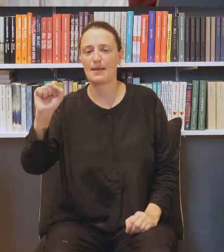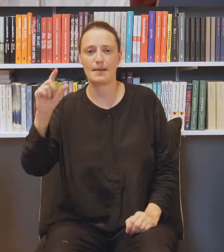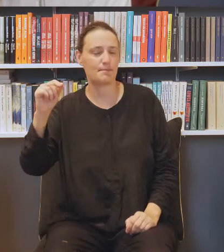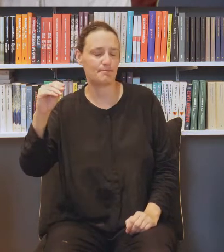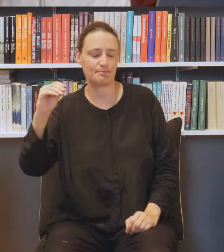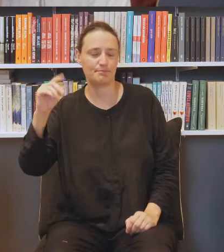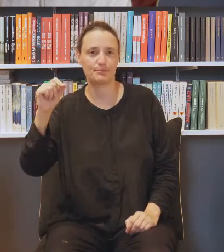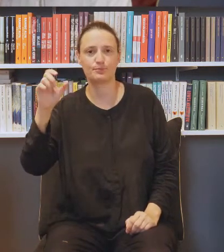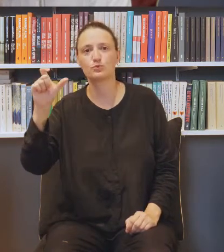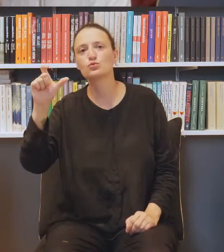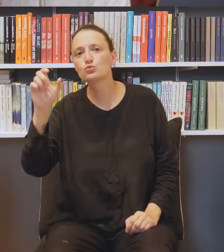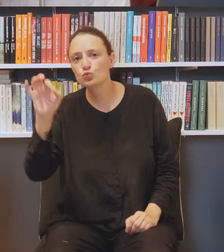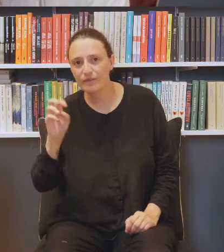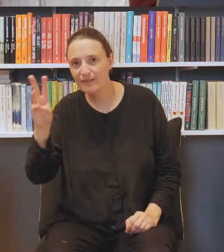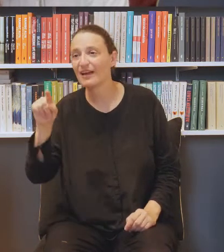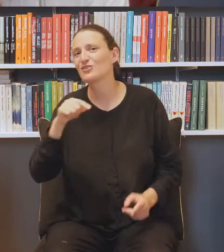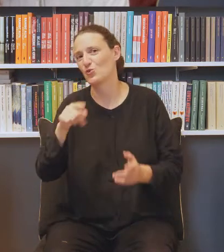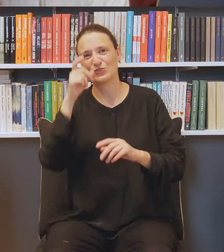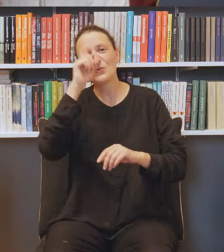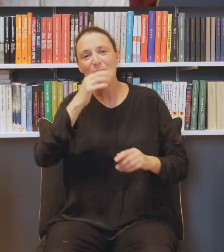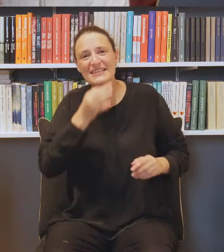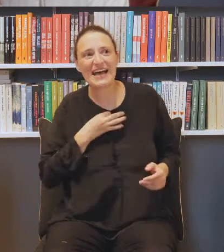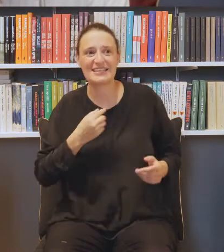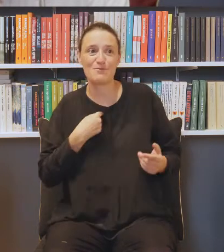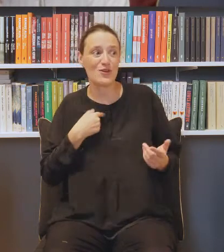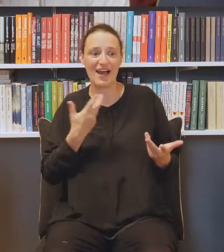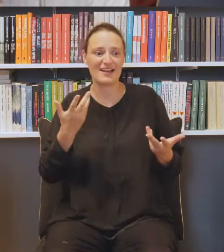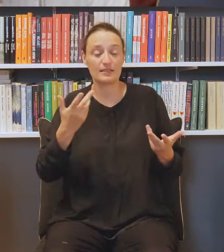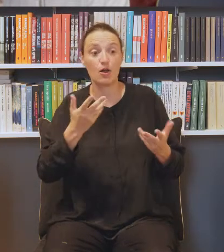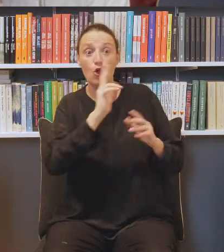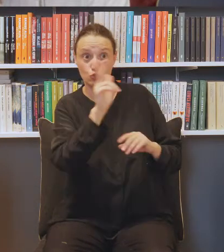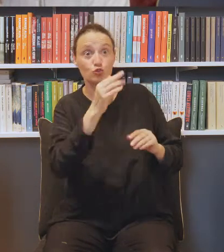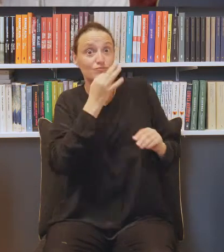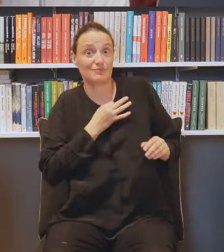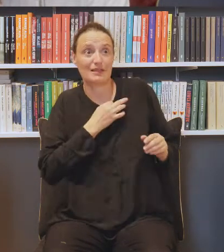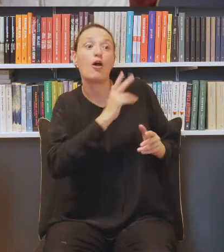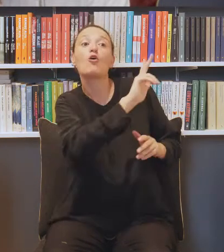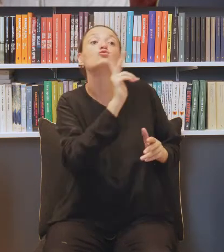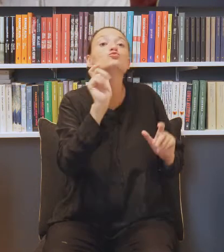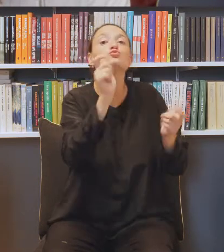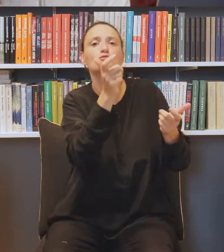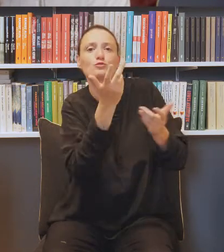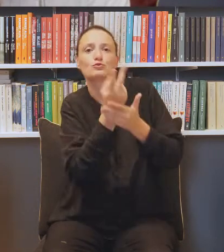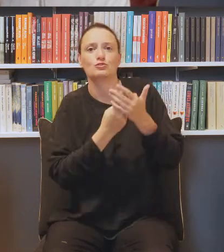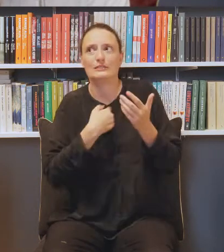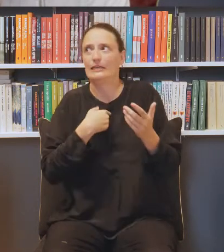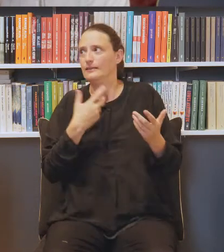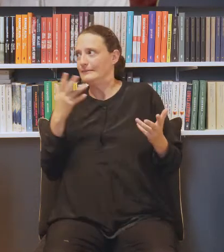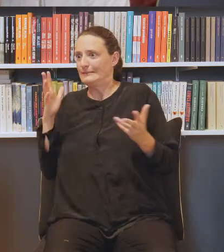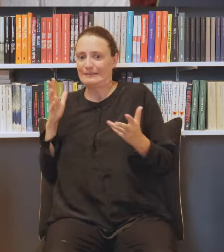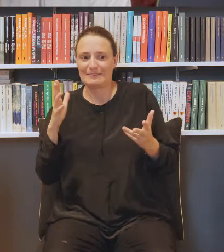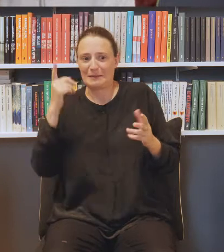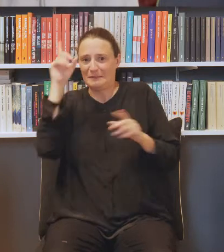jak ktoś mnie pyta, co ja polecam albo co czytam, to ja właśnie się rozglądam tak nerwowo, bo nigdy nie wiem, co czytam, nigdy nie